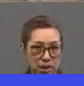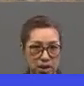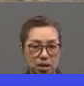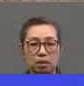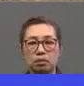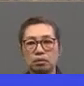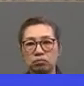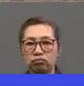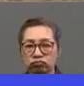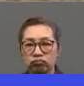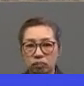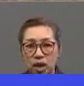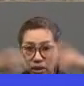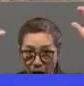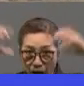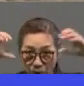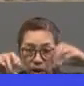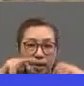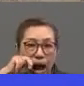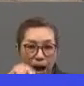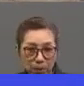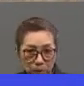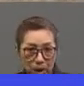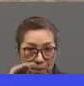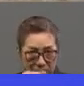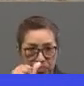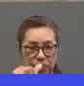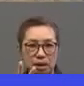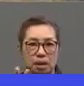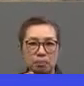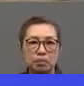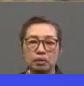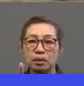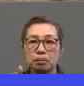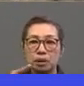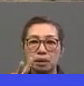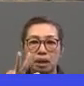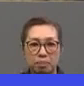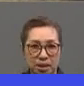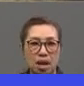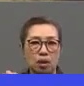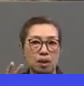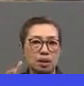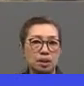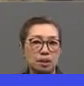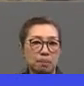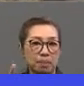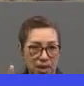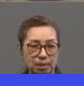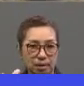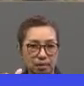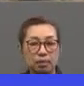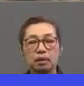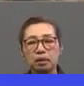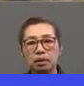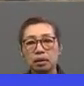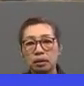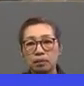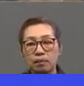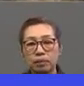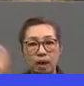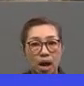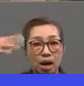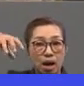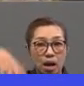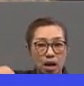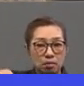ค่ะเลขาธิการสำนักงานทรัพยากรน้ำแห่งชาติบอกว่าระยะนี้เนี่ยประเทศไทยมีปริมาณน้ำฝนเพิ่มขึ้นจากอพล